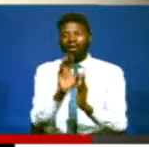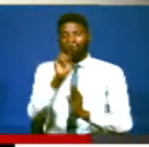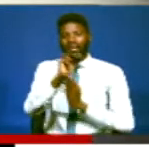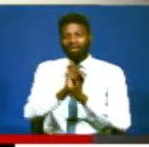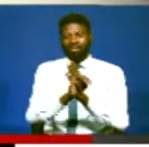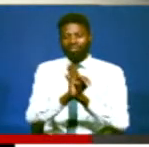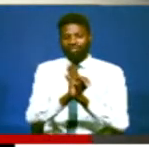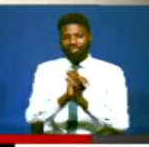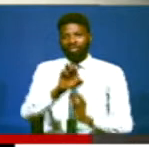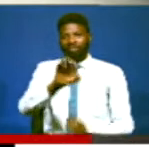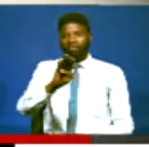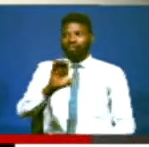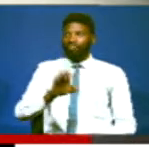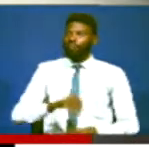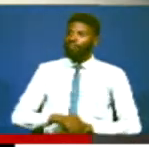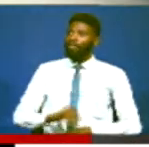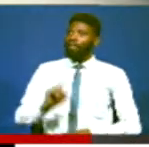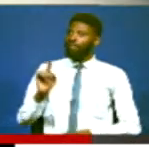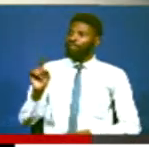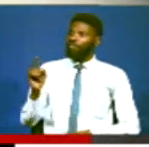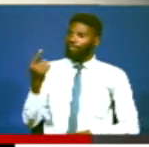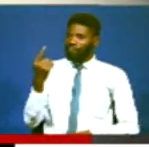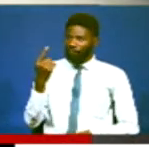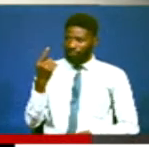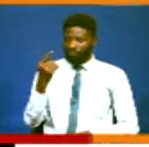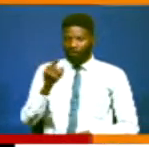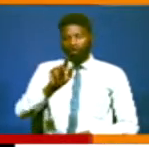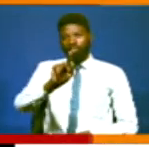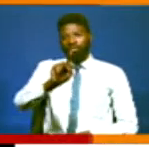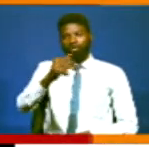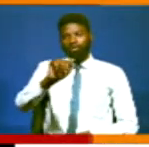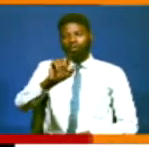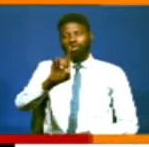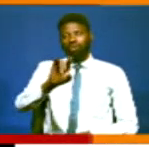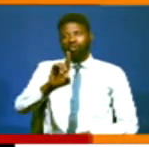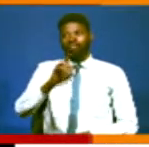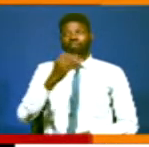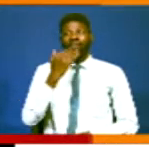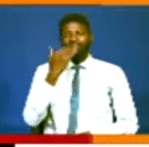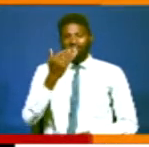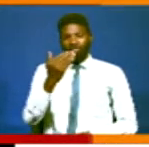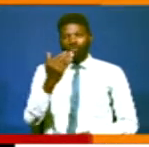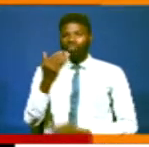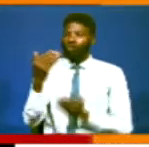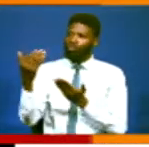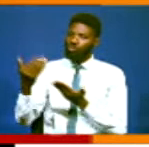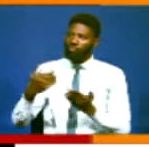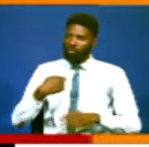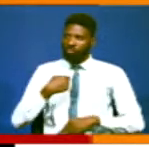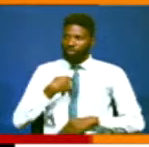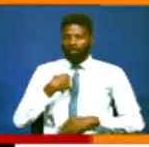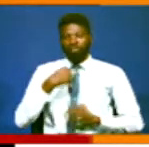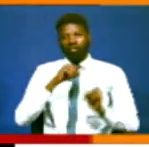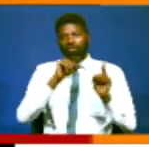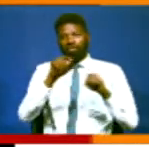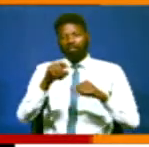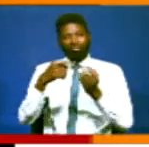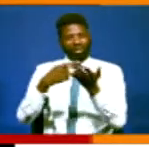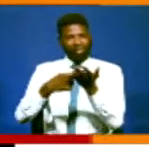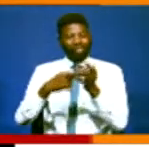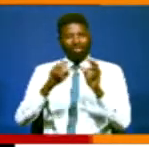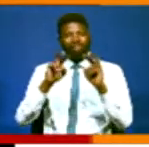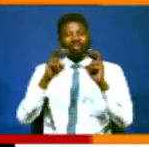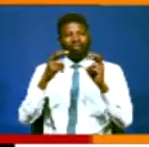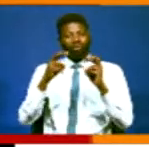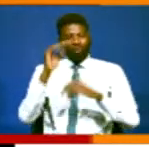Mwanzo Khaleed, nashukuru sana kwa kunipa mwaliko studio nikuzungumzia haya masuala ya elimu. Kwa kweli